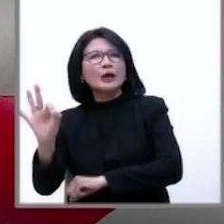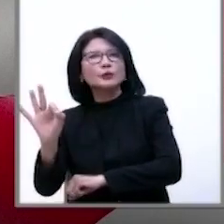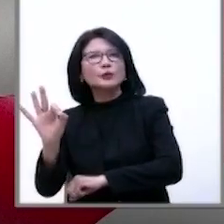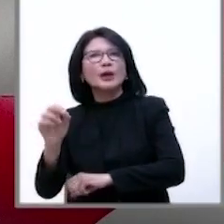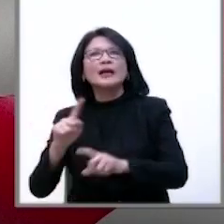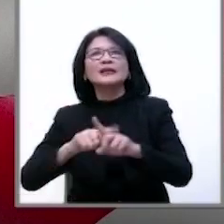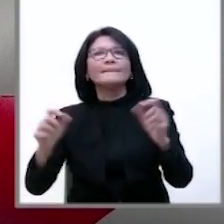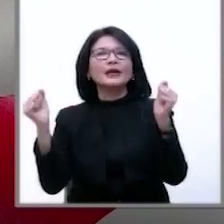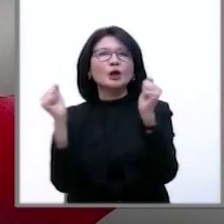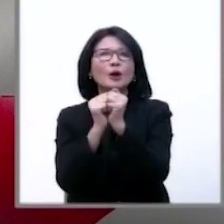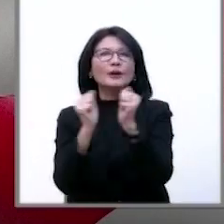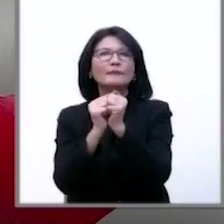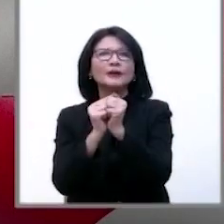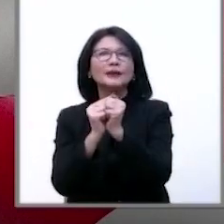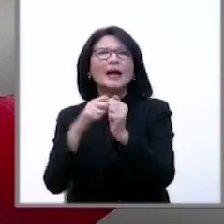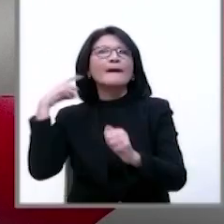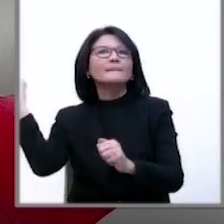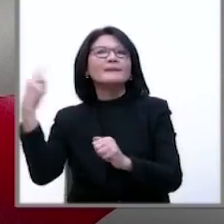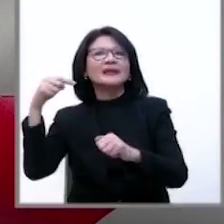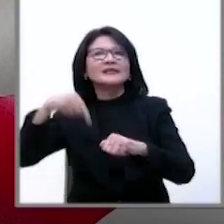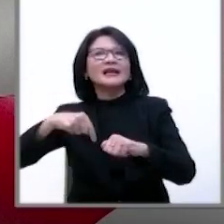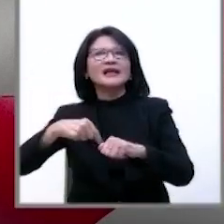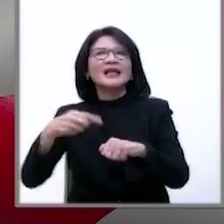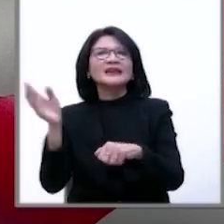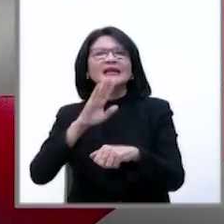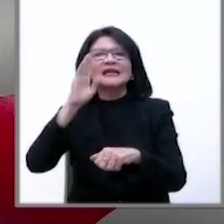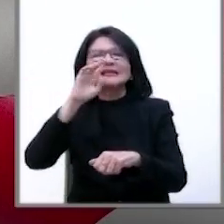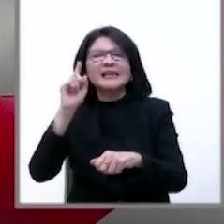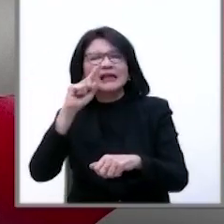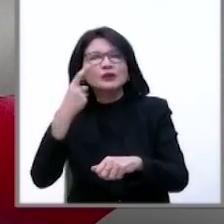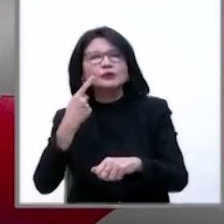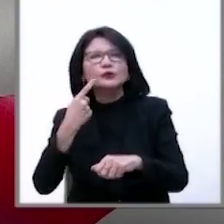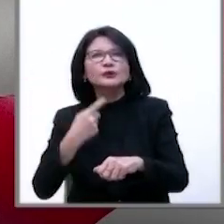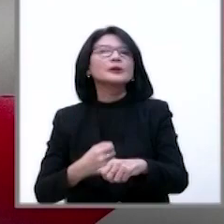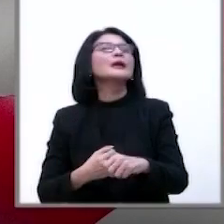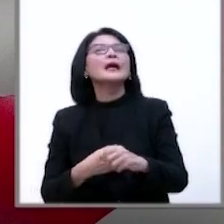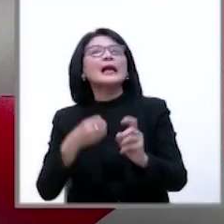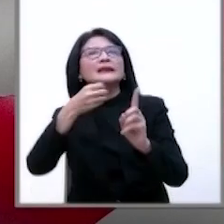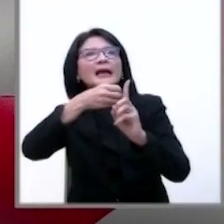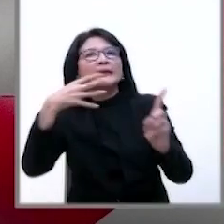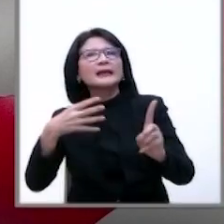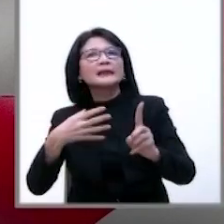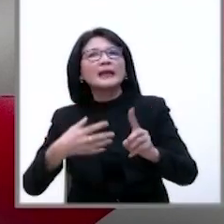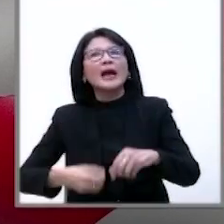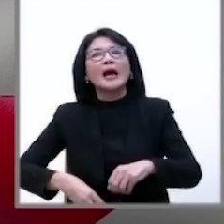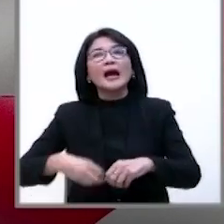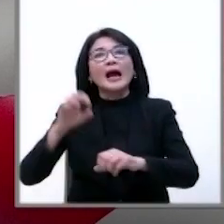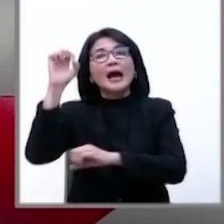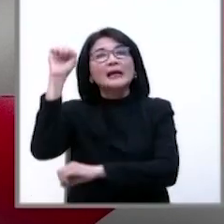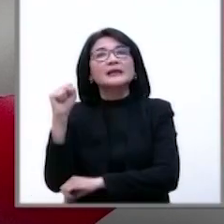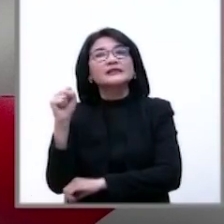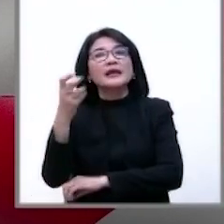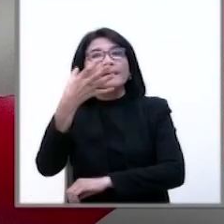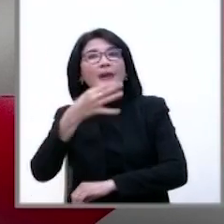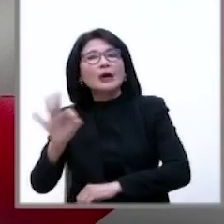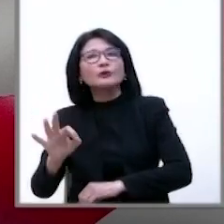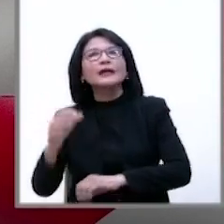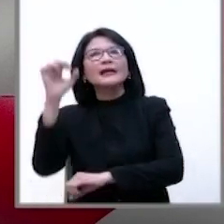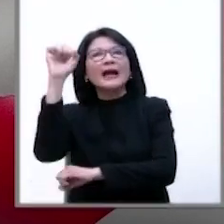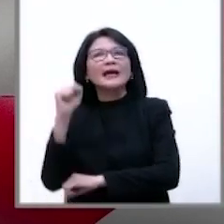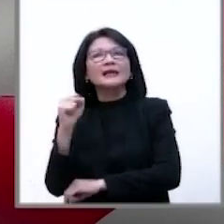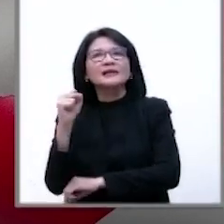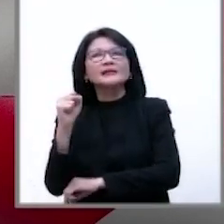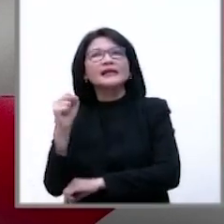hari ini tidak serius target energi baru dan terbarukan yang mestinya kita harus punya